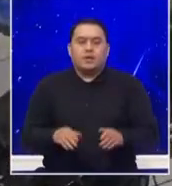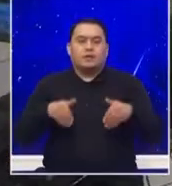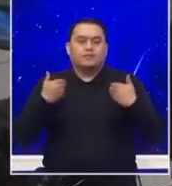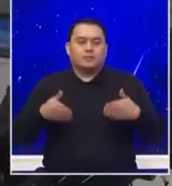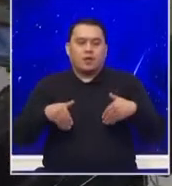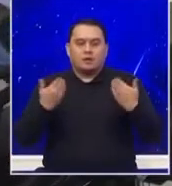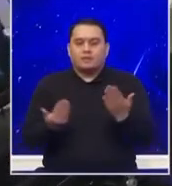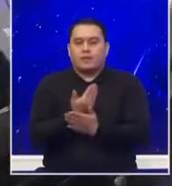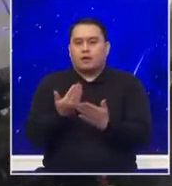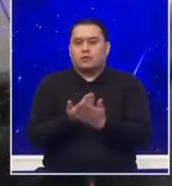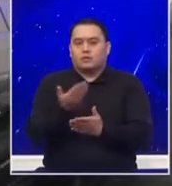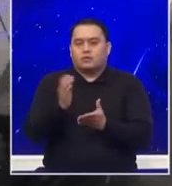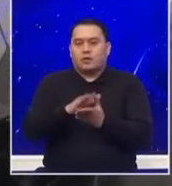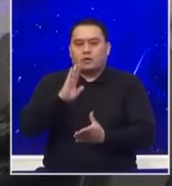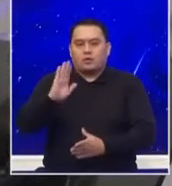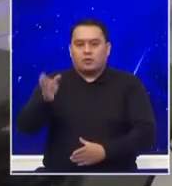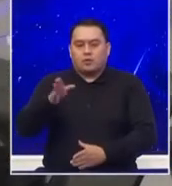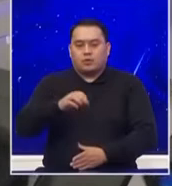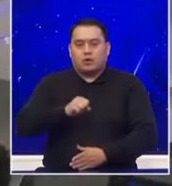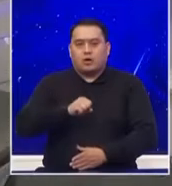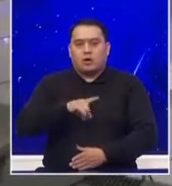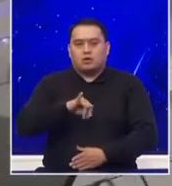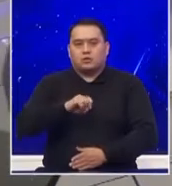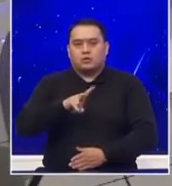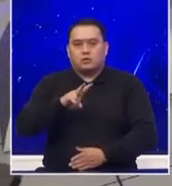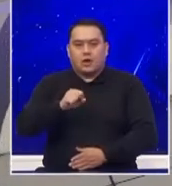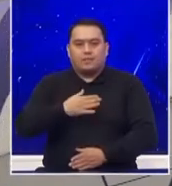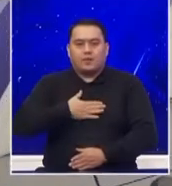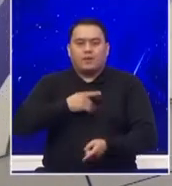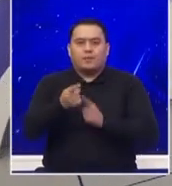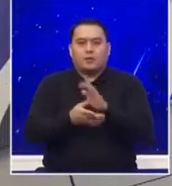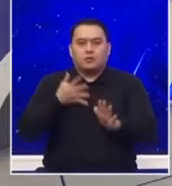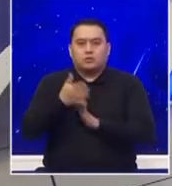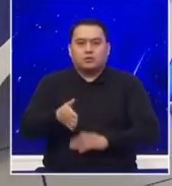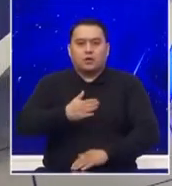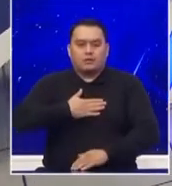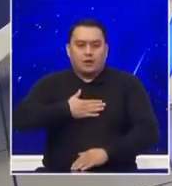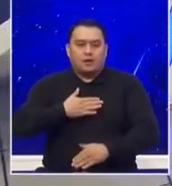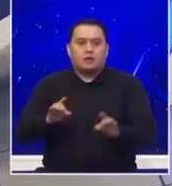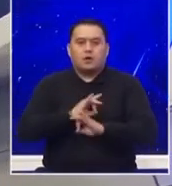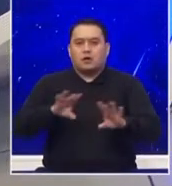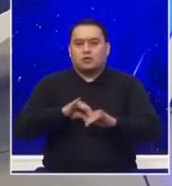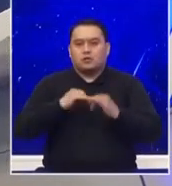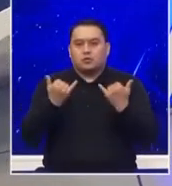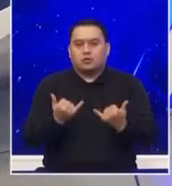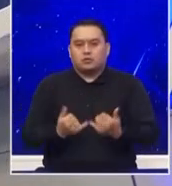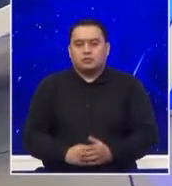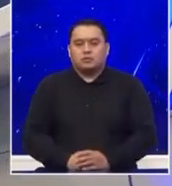Армыстар аймақтың бастарнасының тікелей эфирінде жаңалықтар. Студияда Жазира Исаева, сурда аудармада Марат Жақсылықұлы. Бүгін